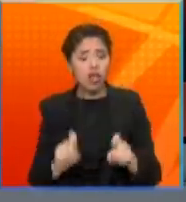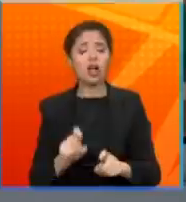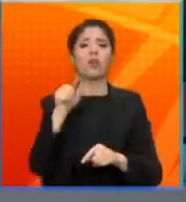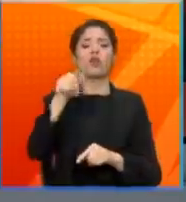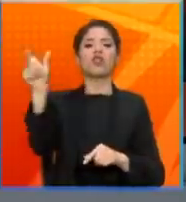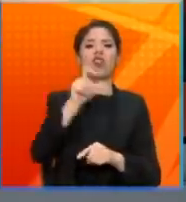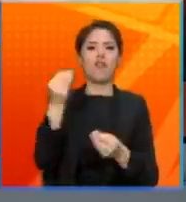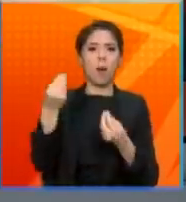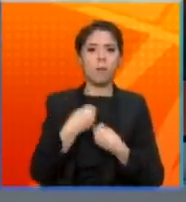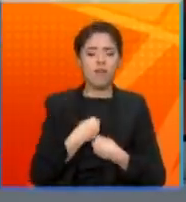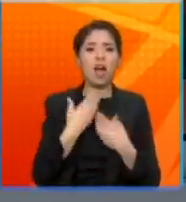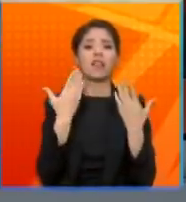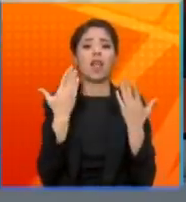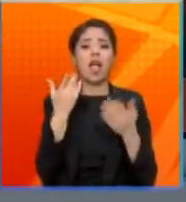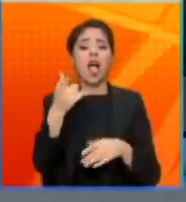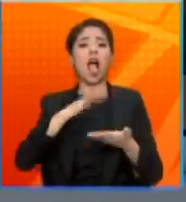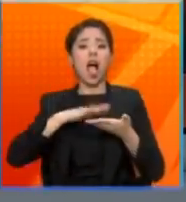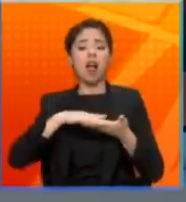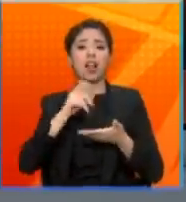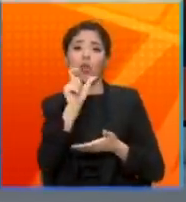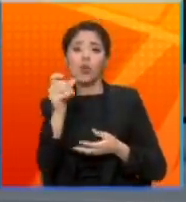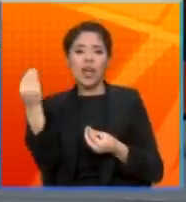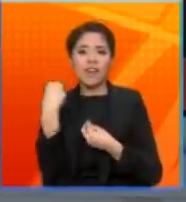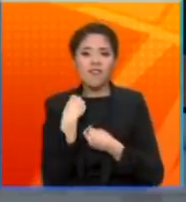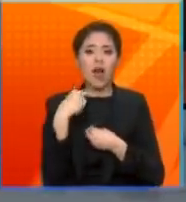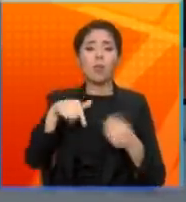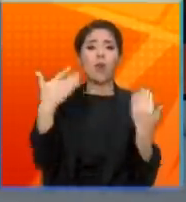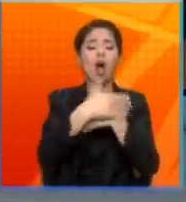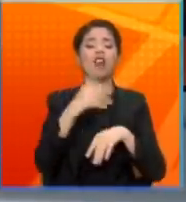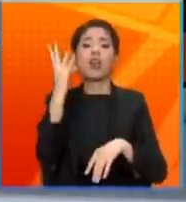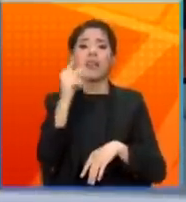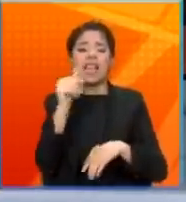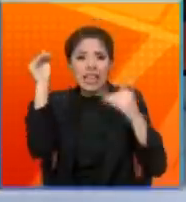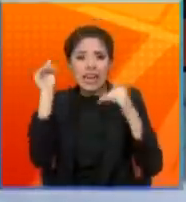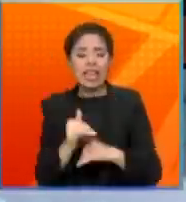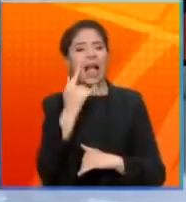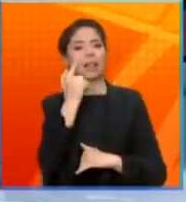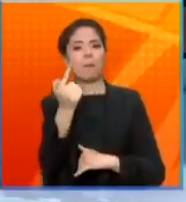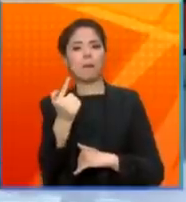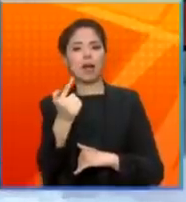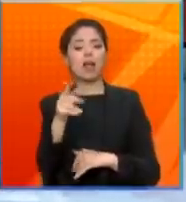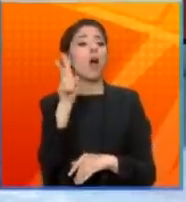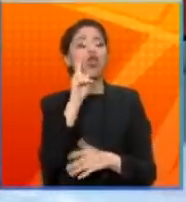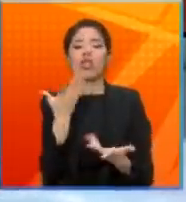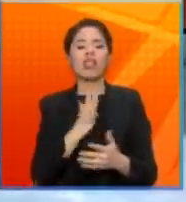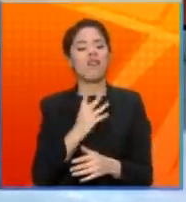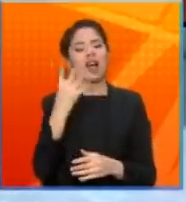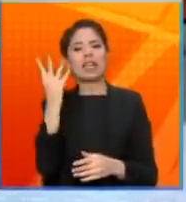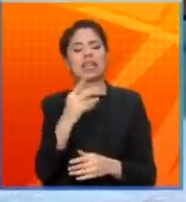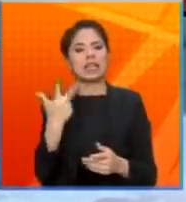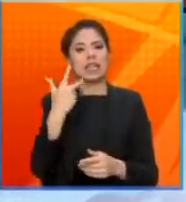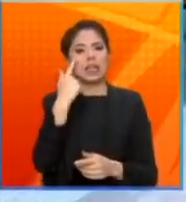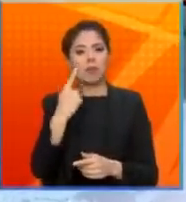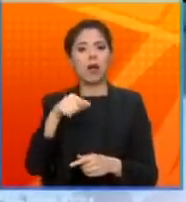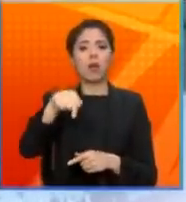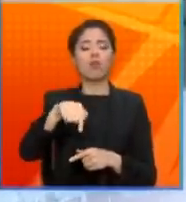değindi ve arkadaşlarım uyardılar. İşte bu akşamın rakamları da geldi. Son durum ne? Ona da bakalım.